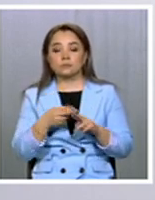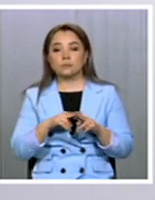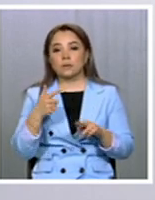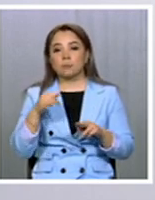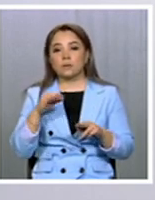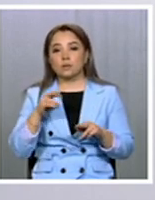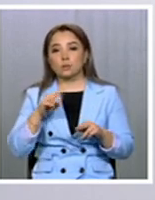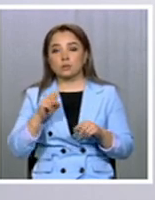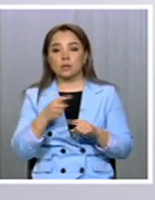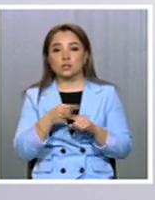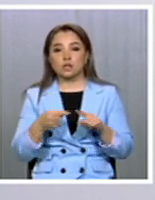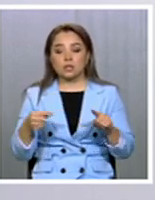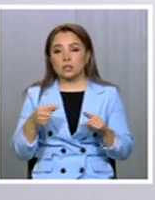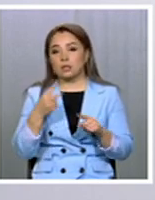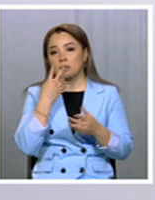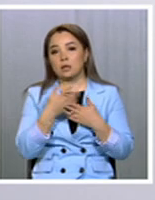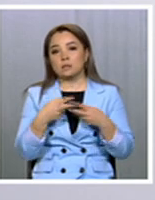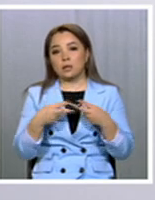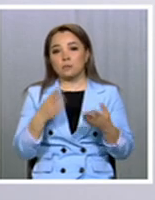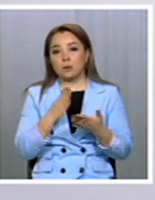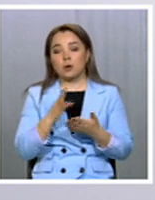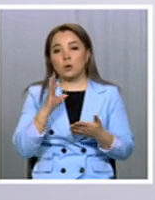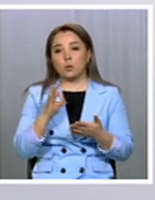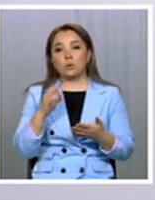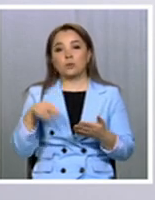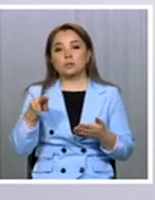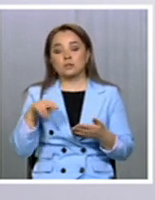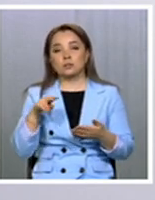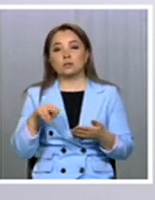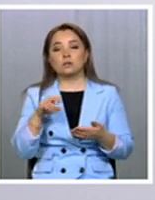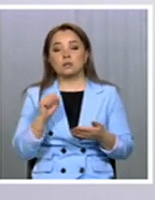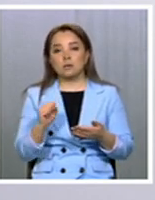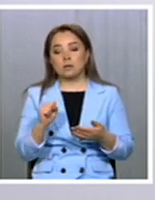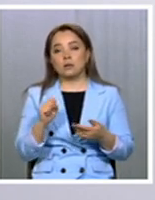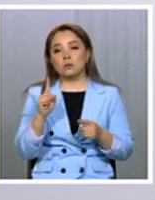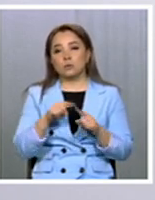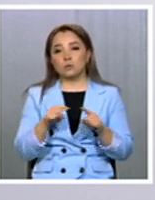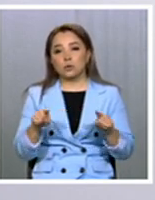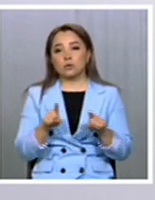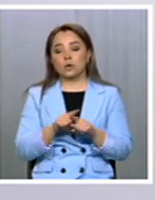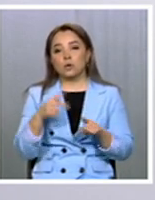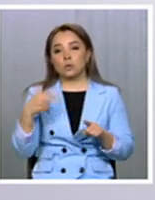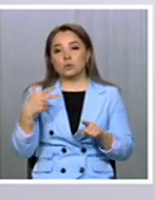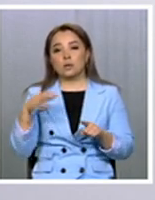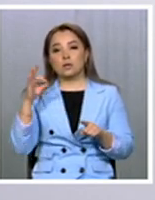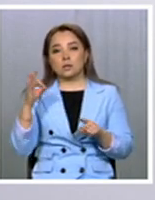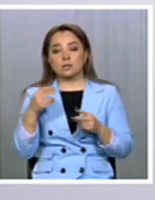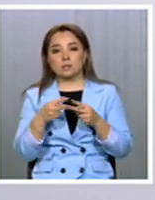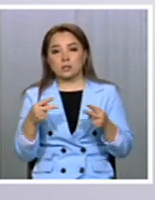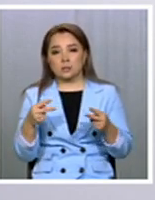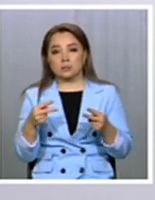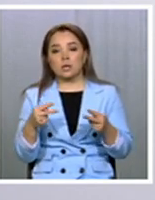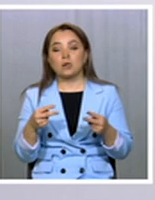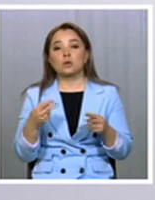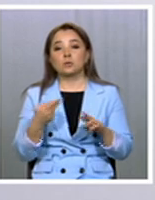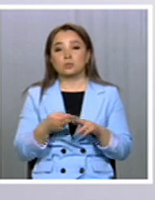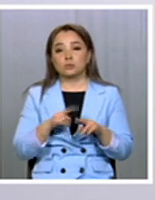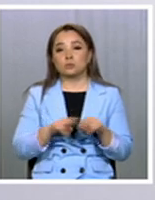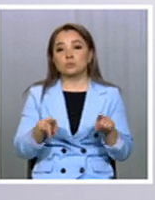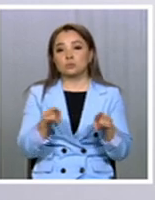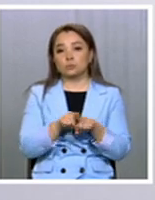тең болады. Олай болса, бізде ОДА бұрышы 30 градусқа тең болады. Тура сол